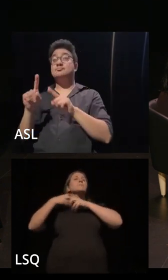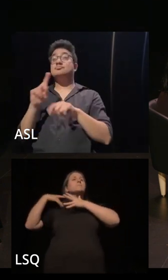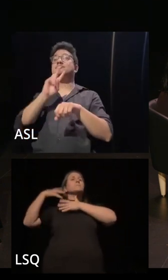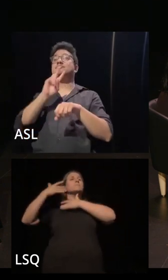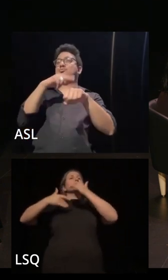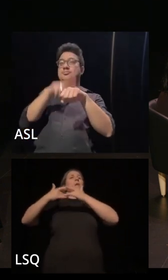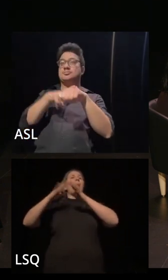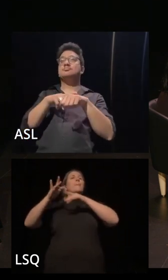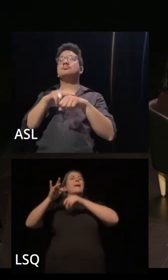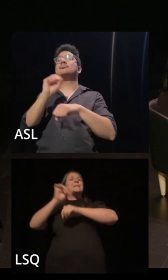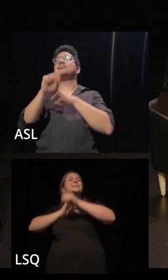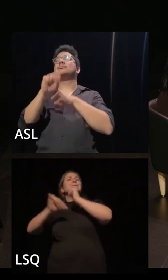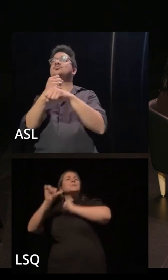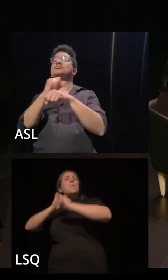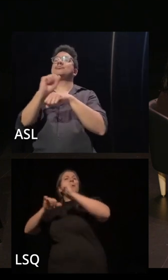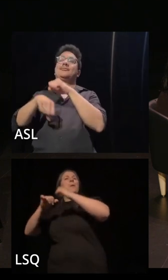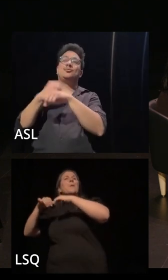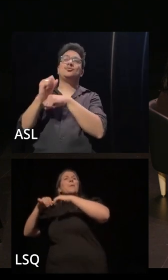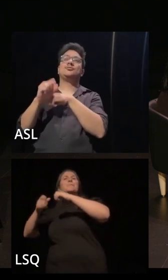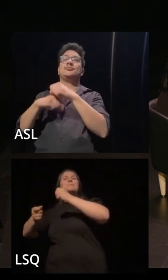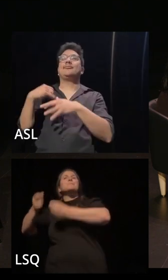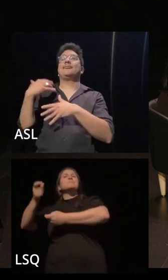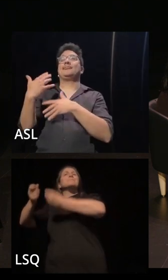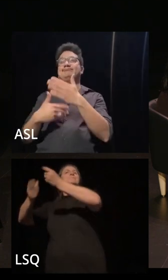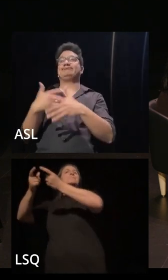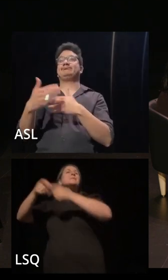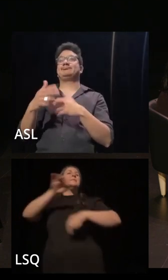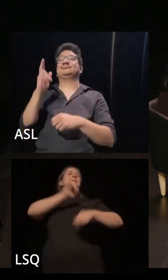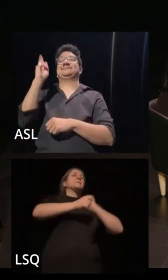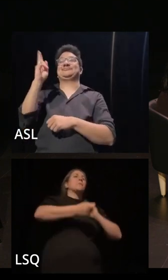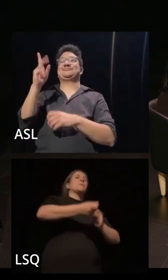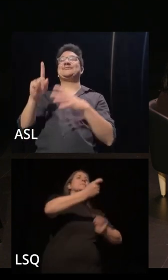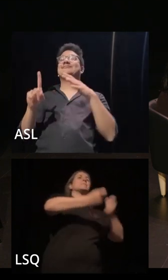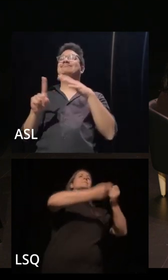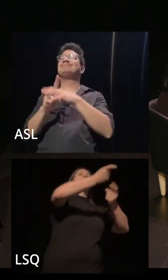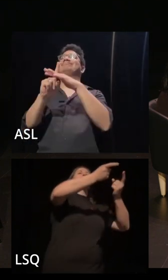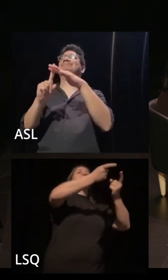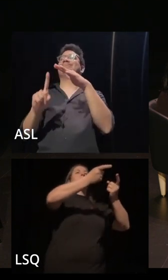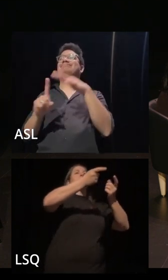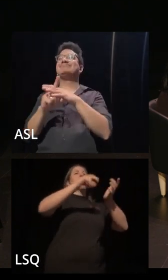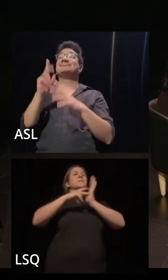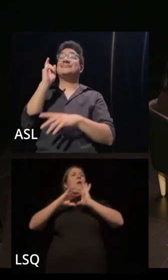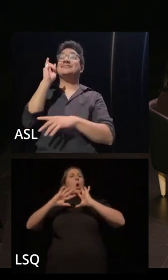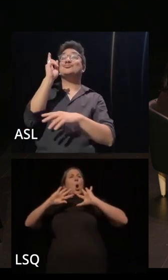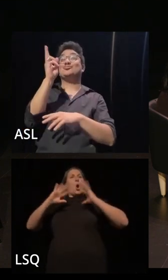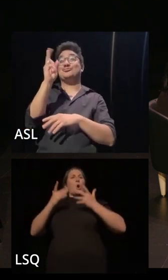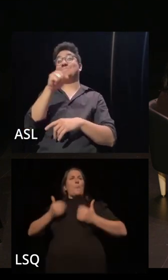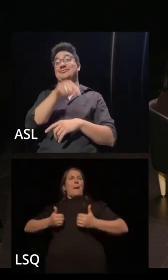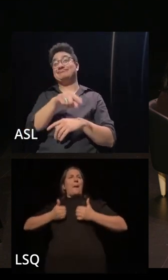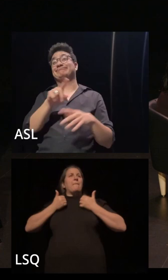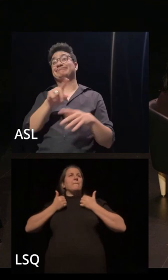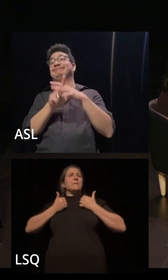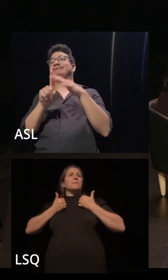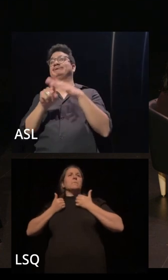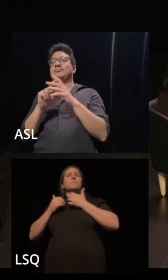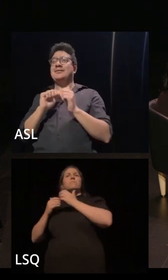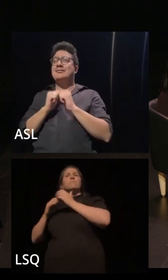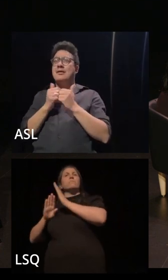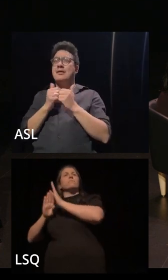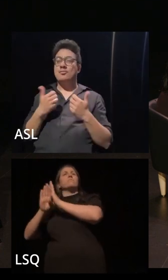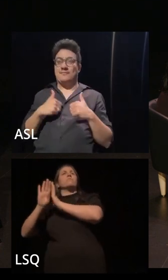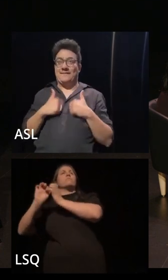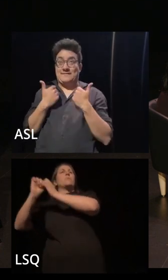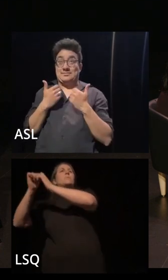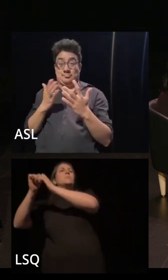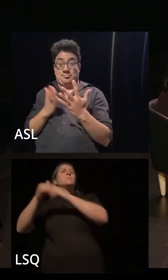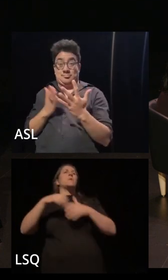histoires, s'établissent dans la région, apportant différentes façons de vivre. Je m'avance